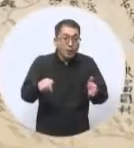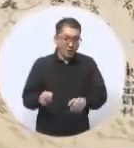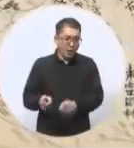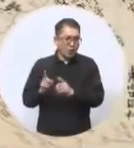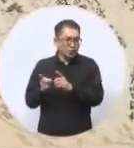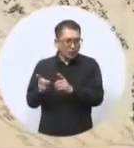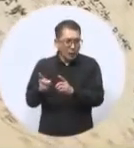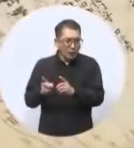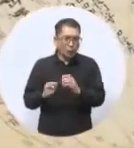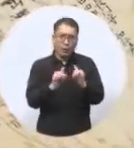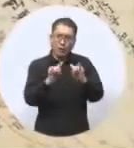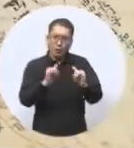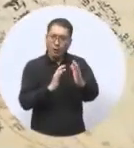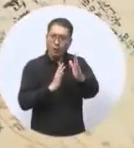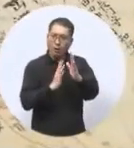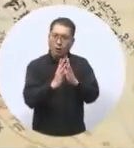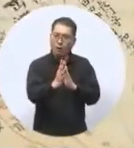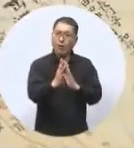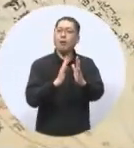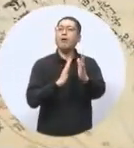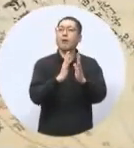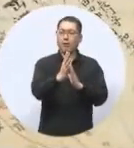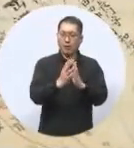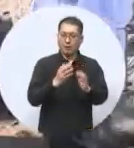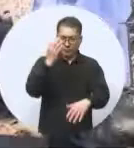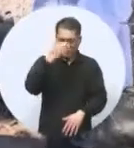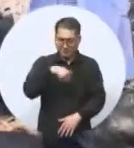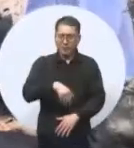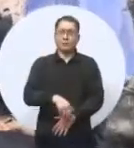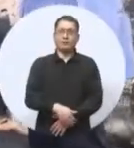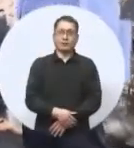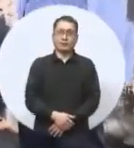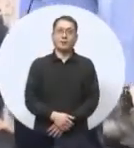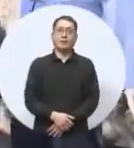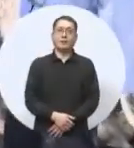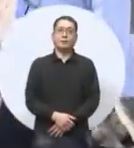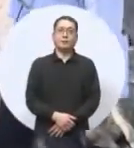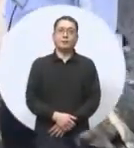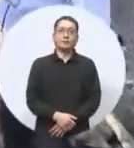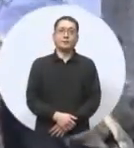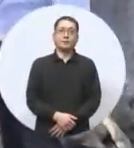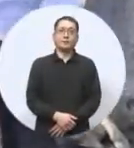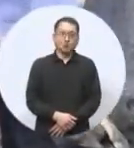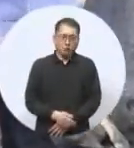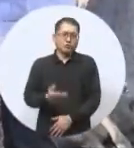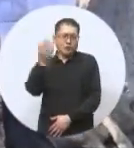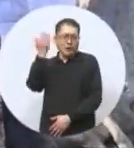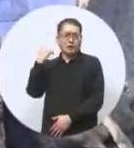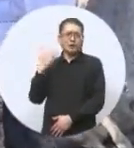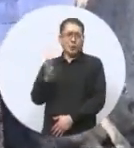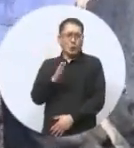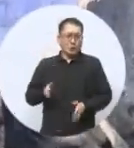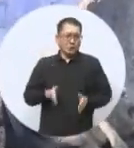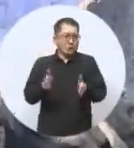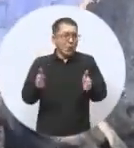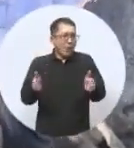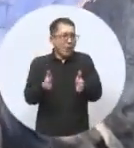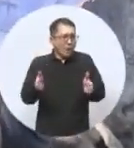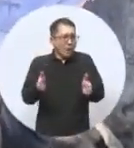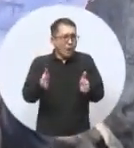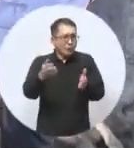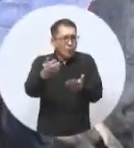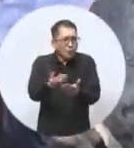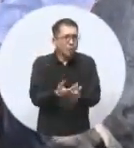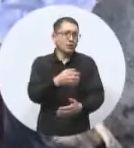馬や人が行き交っていた。 人がね、どんどん行き交ったということですね。ということで、その頃の道幅が残ってる場